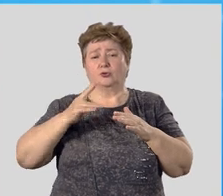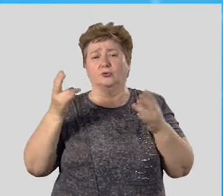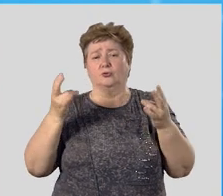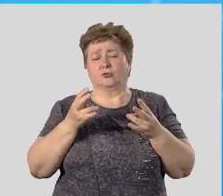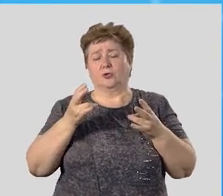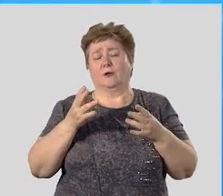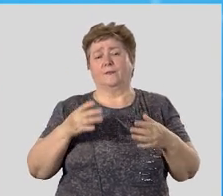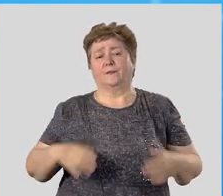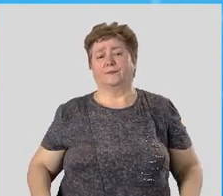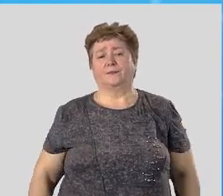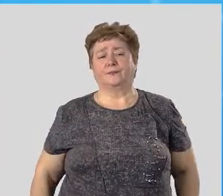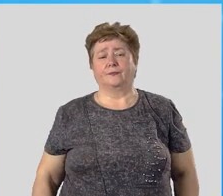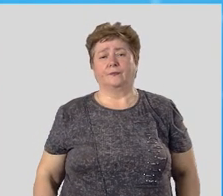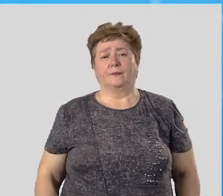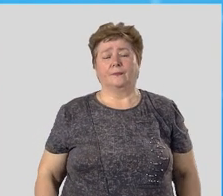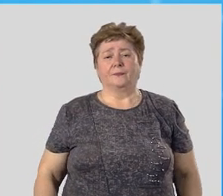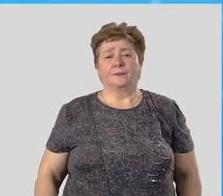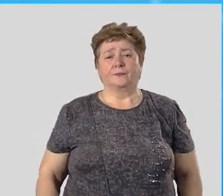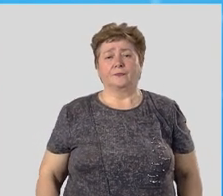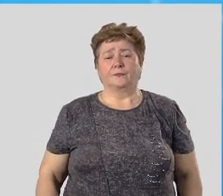ртутный термометр.